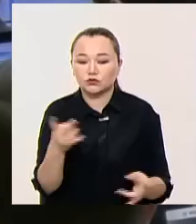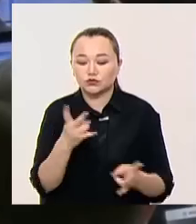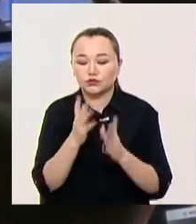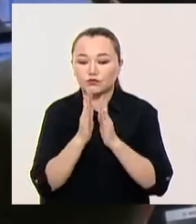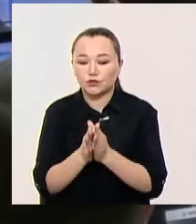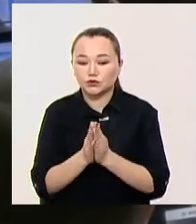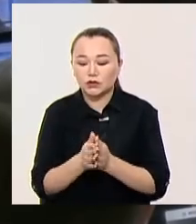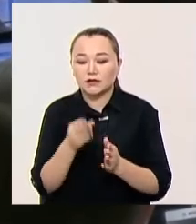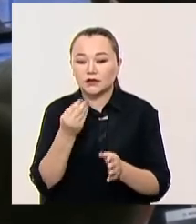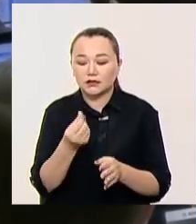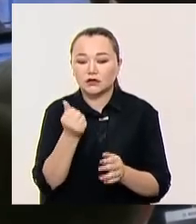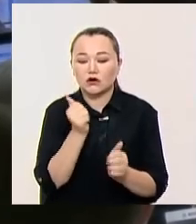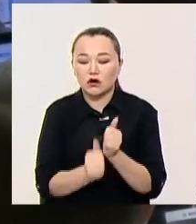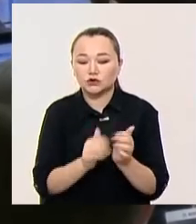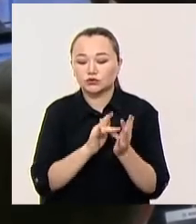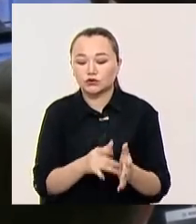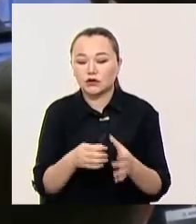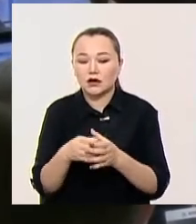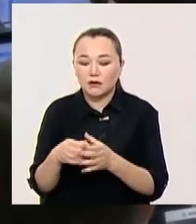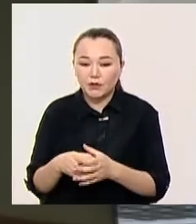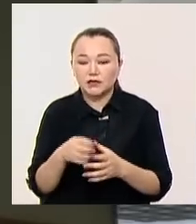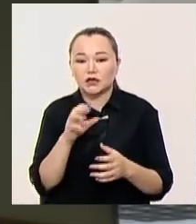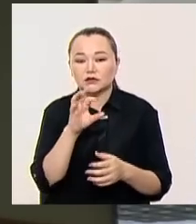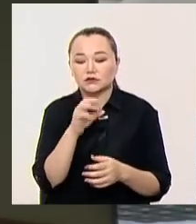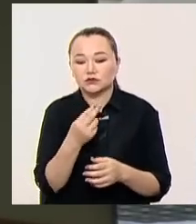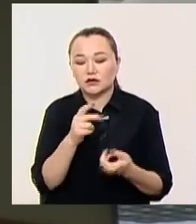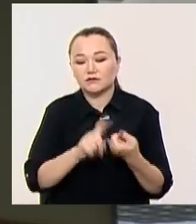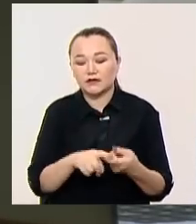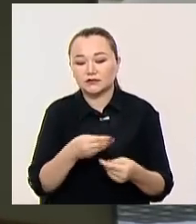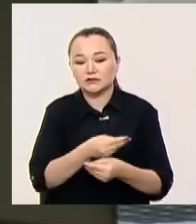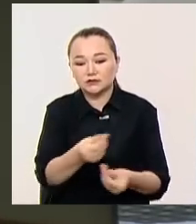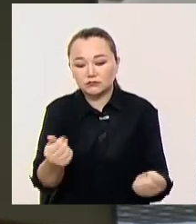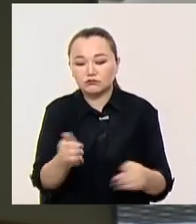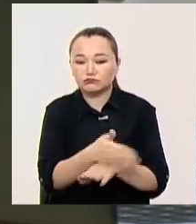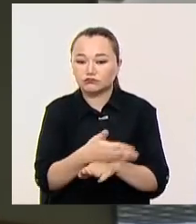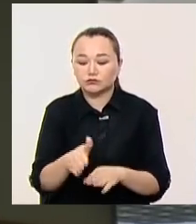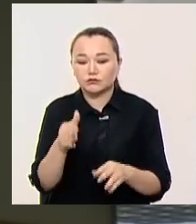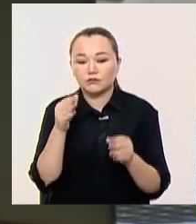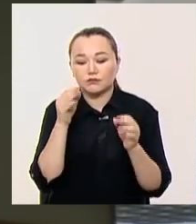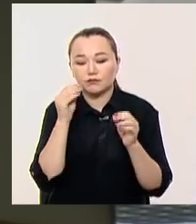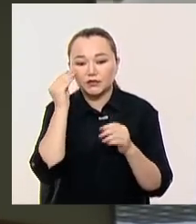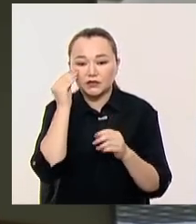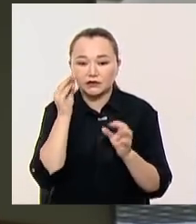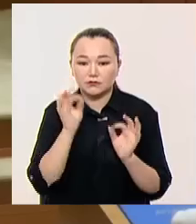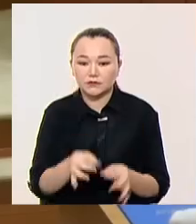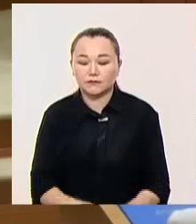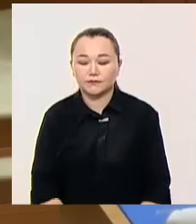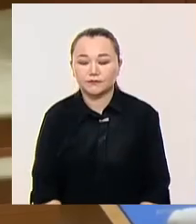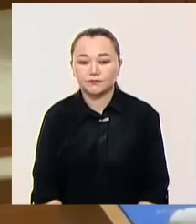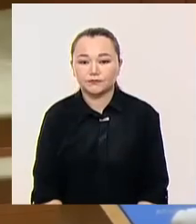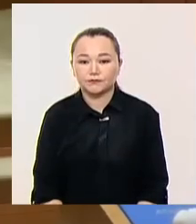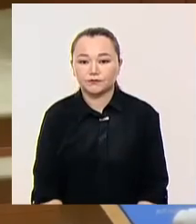сұрауда. Қаражатты әр туристік компанияға әлеуетіне сәйкес үлестірген дұрыс деген пікірде. Айжан Шамшидин,